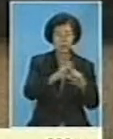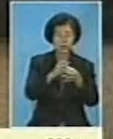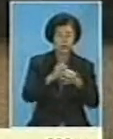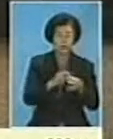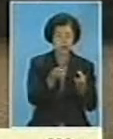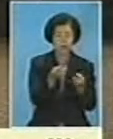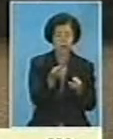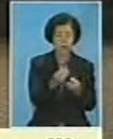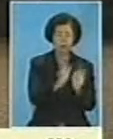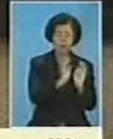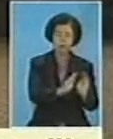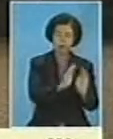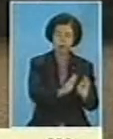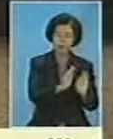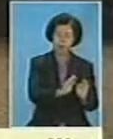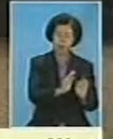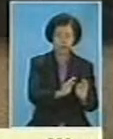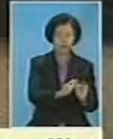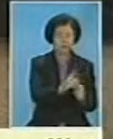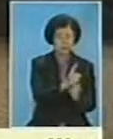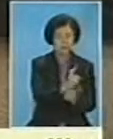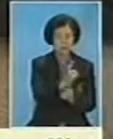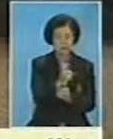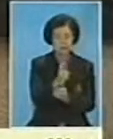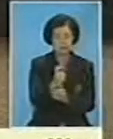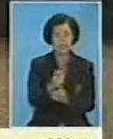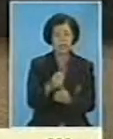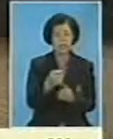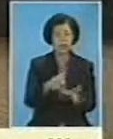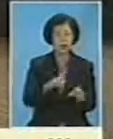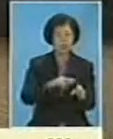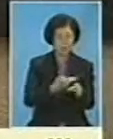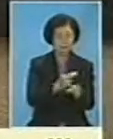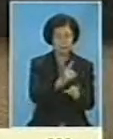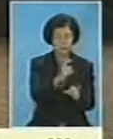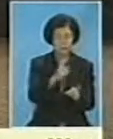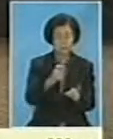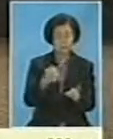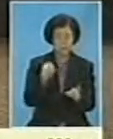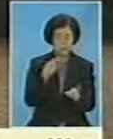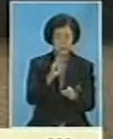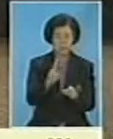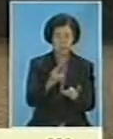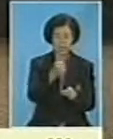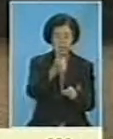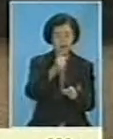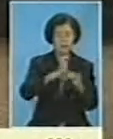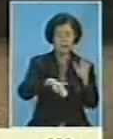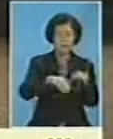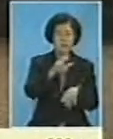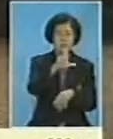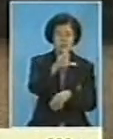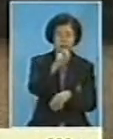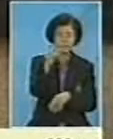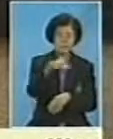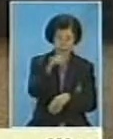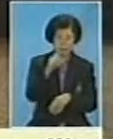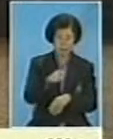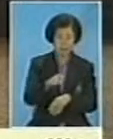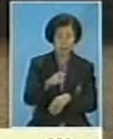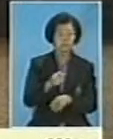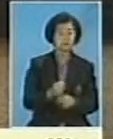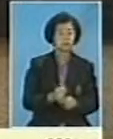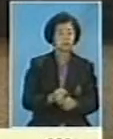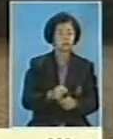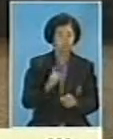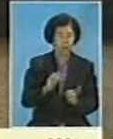ค้างสต๊อกดังกล่าวเริ่มเสื่อมคุณภาพแล้วมีส่วนที่ใช้การได้เพียงประมาณ30%จึง